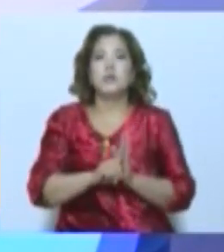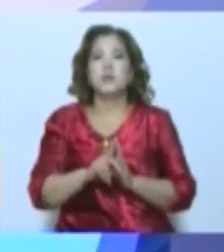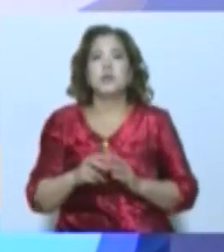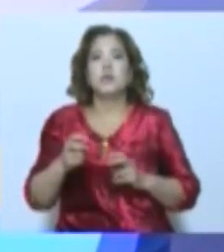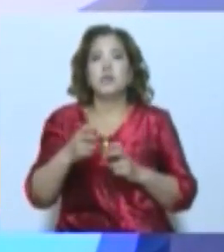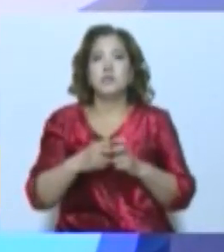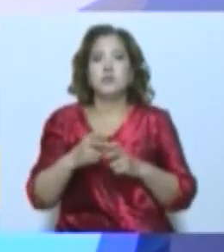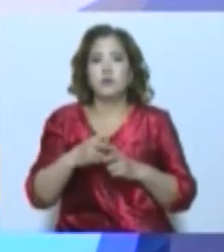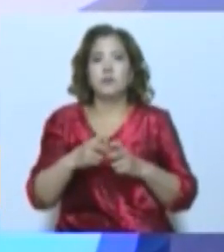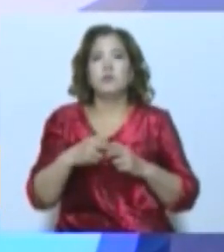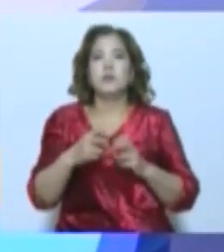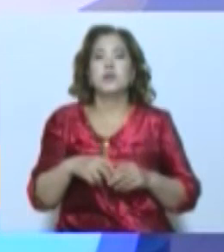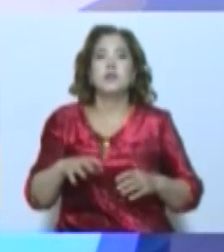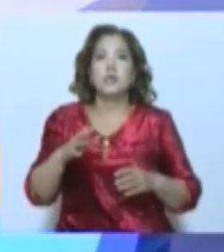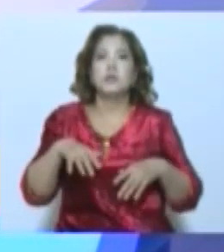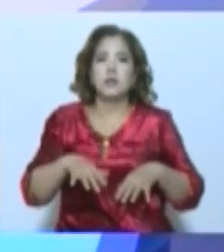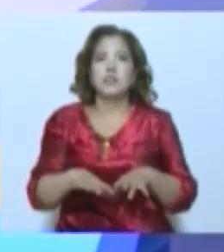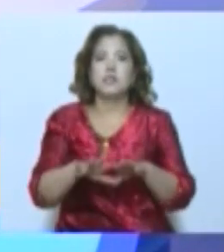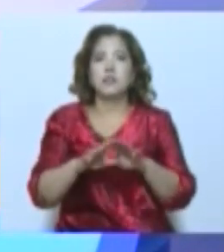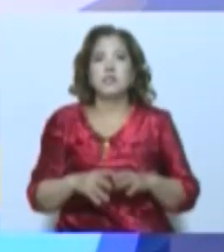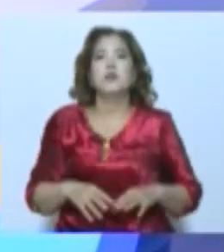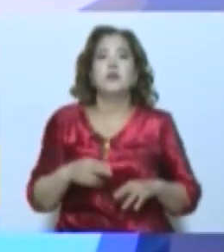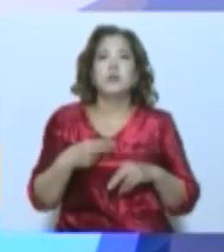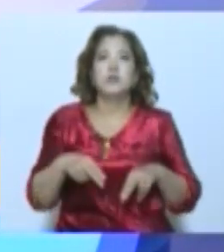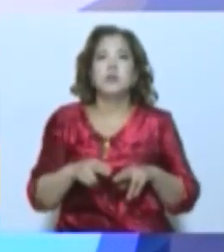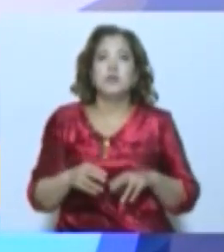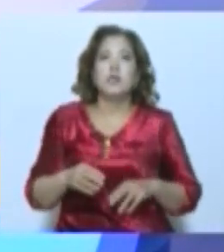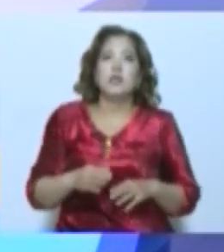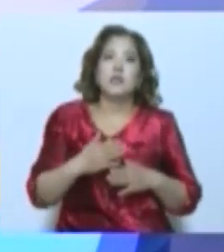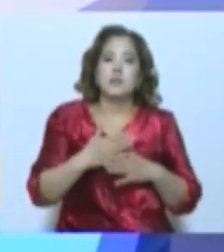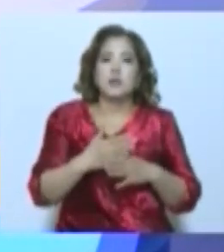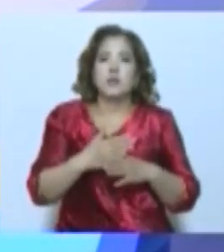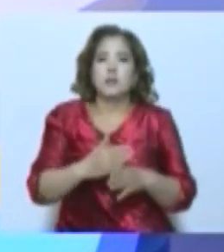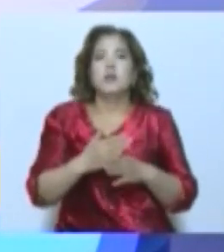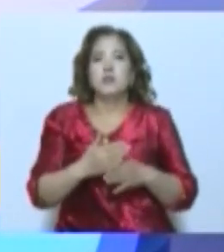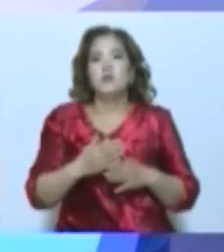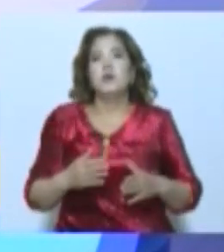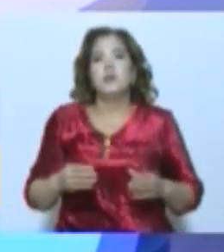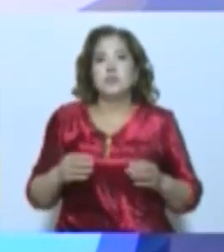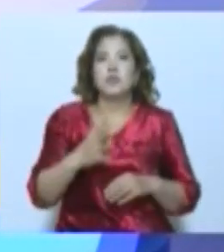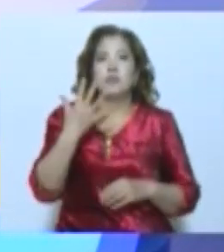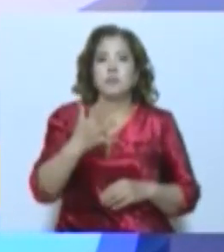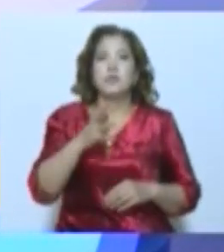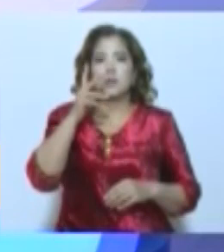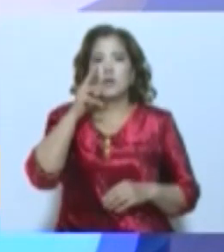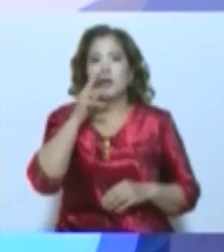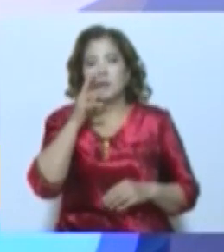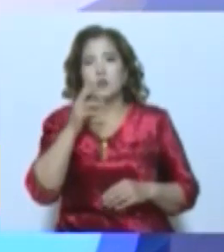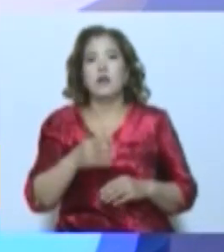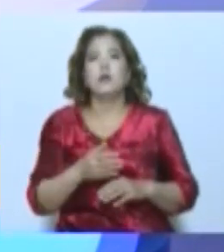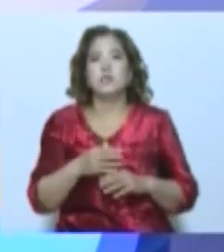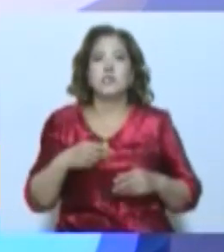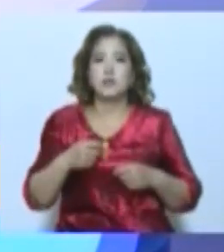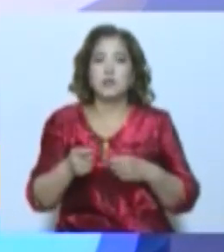мұндай диагноздың соңы өлімге әкеледі. Міндетті әлеуметтік медициналық сақтандыру аясында жасалып, 5 сағатқа созылған күрделі операция